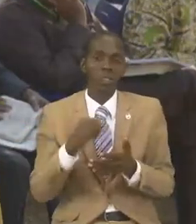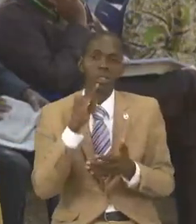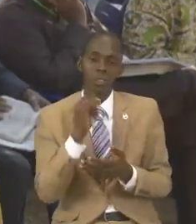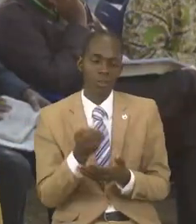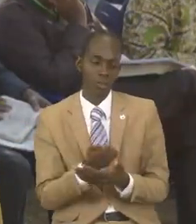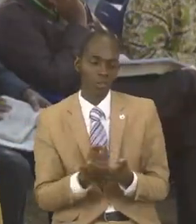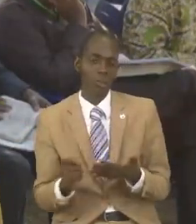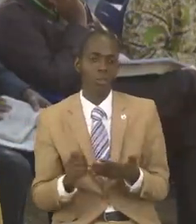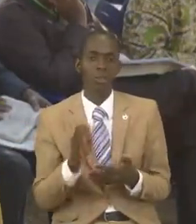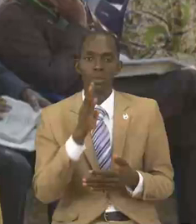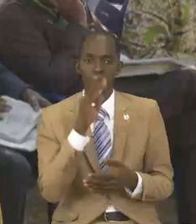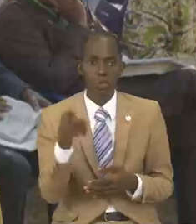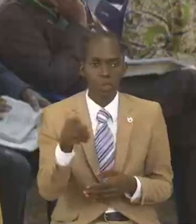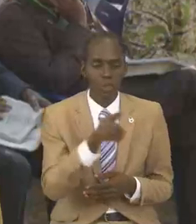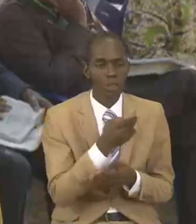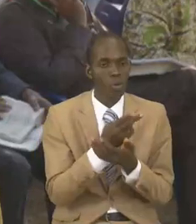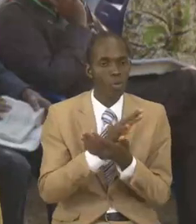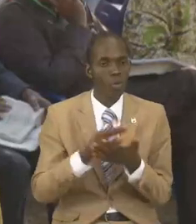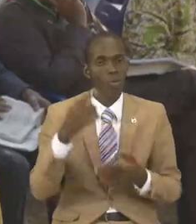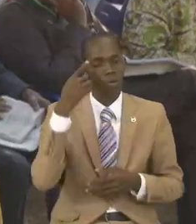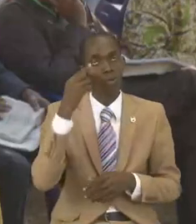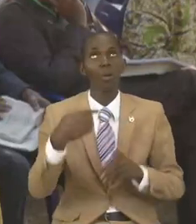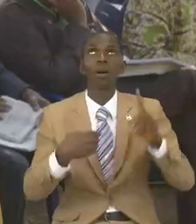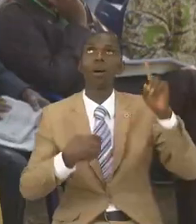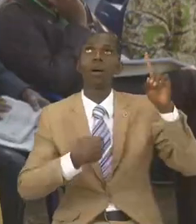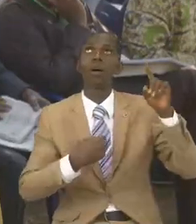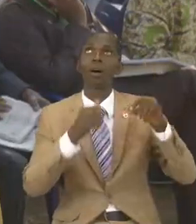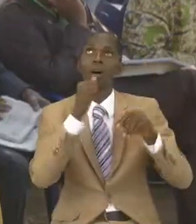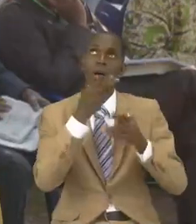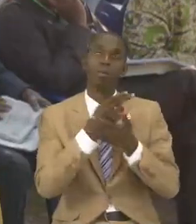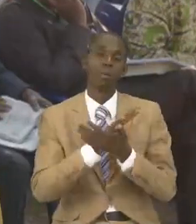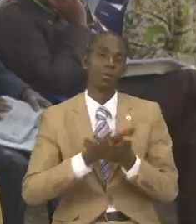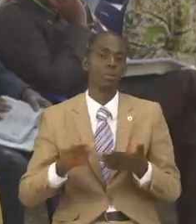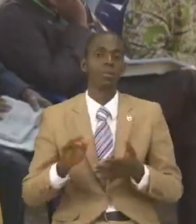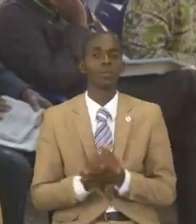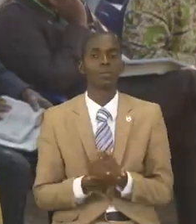écrit, soyez saints, car je suis saint.